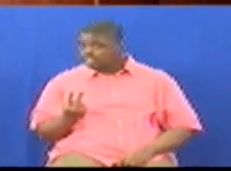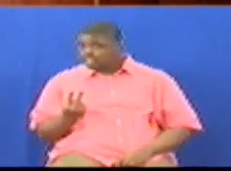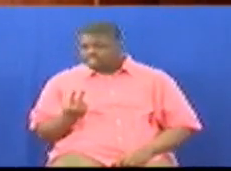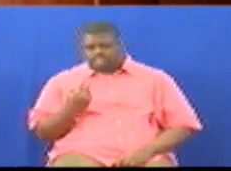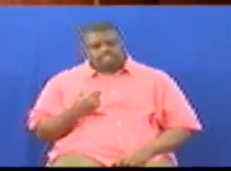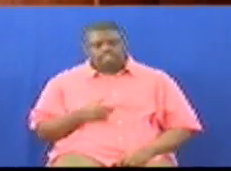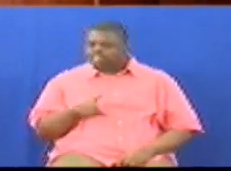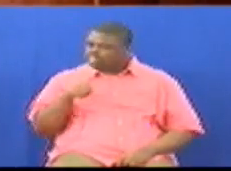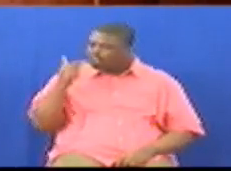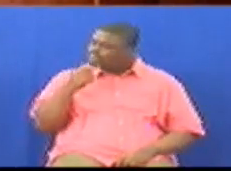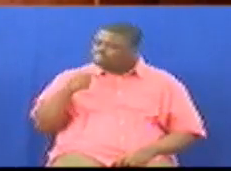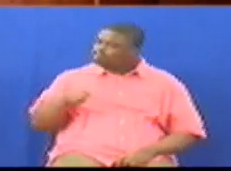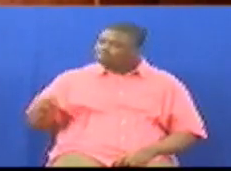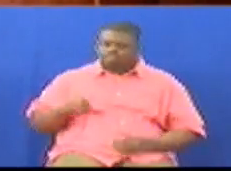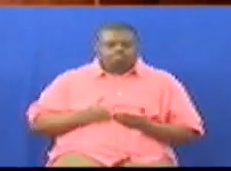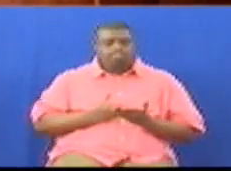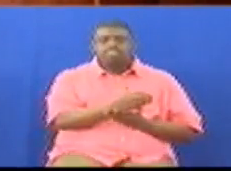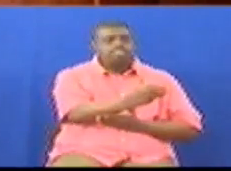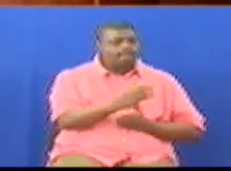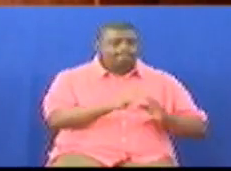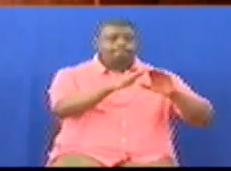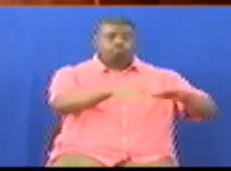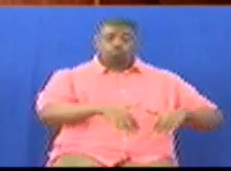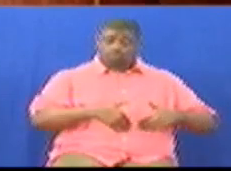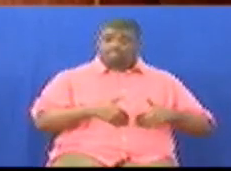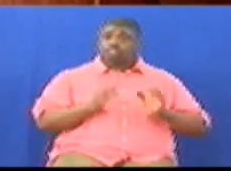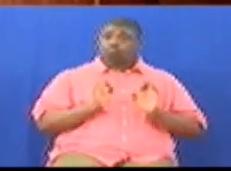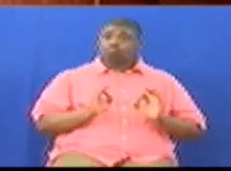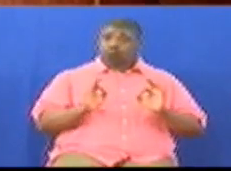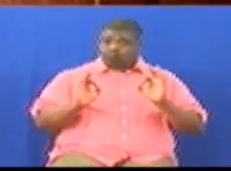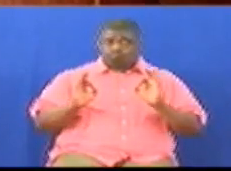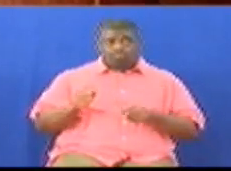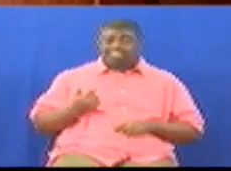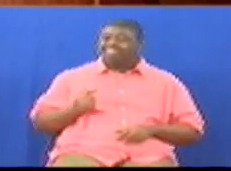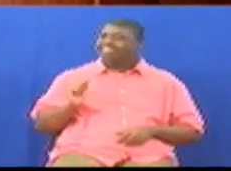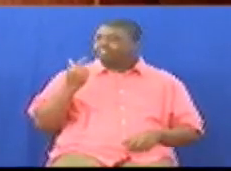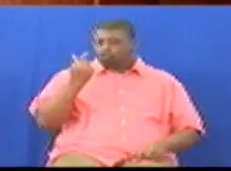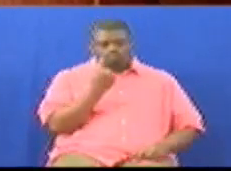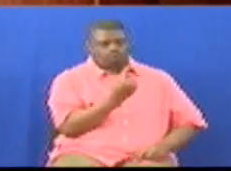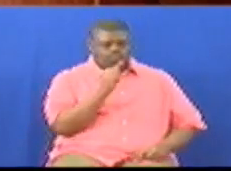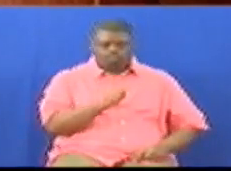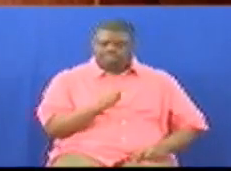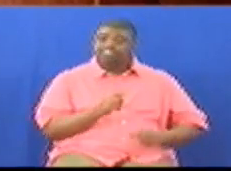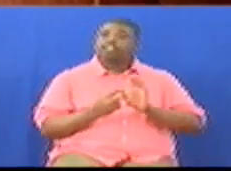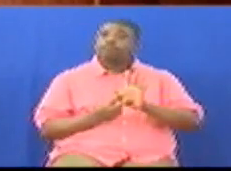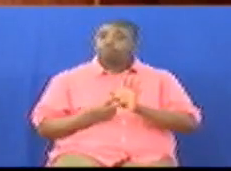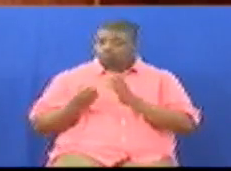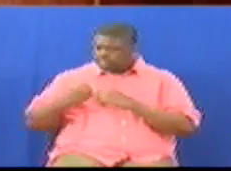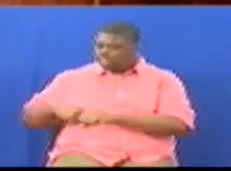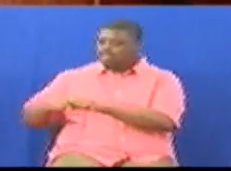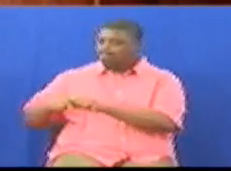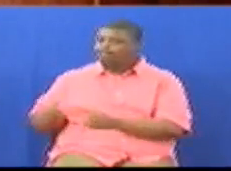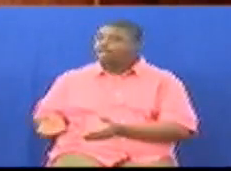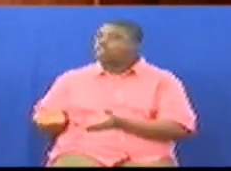Mitaa ilizidhinishiwa na bunge lako tukufu jumla shilingi trilioni 1.7 kwa ajili ya utekelezaji wa miradi ya